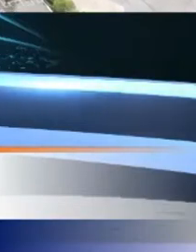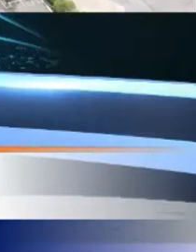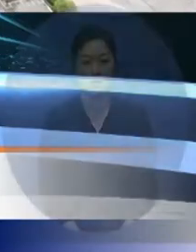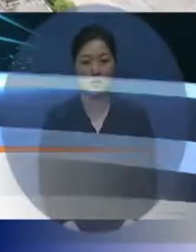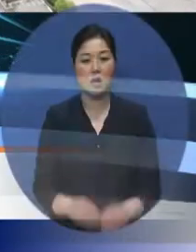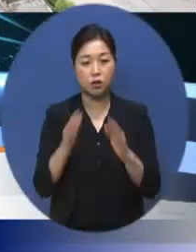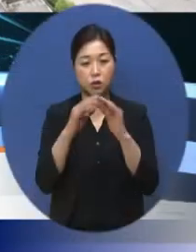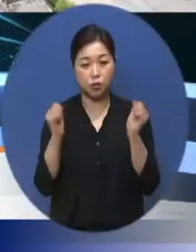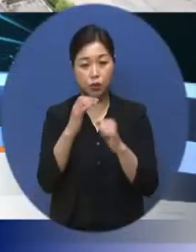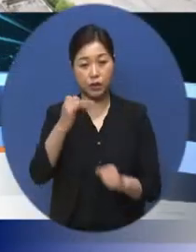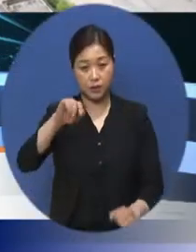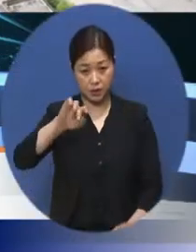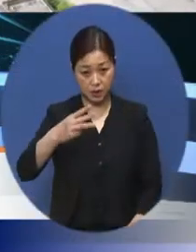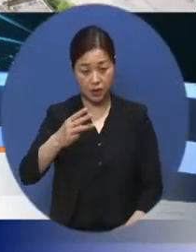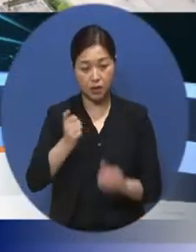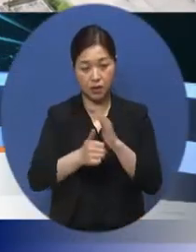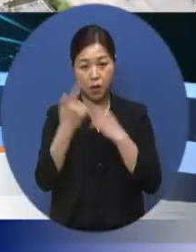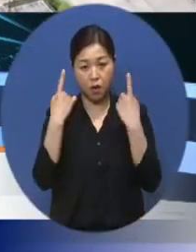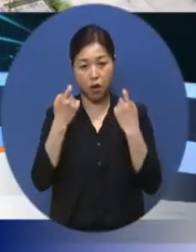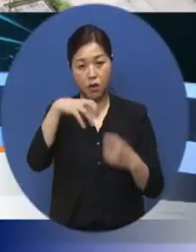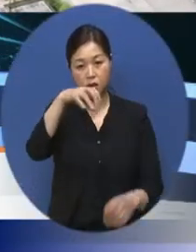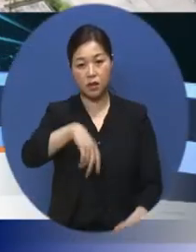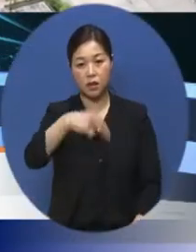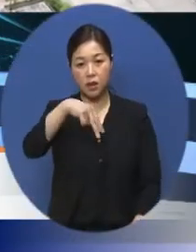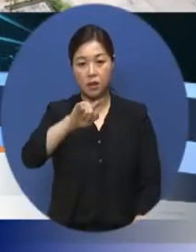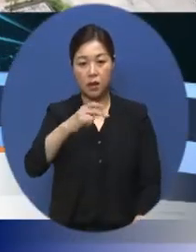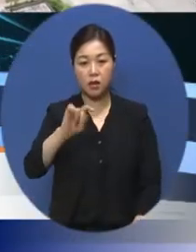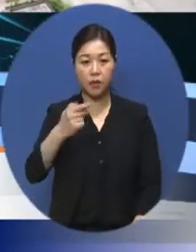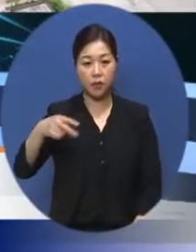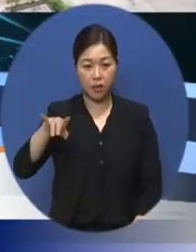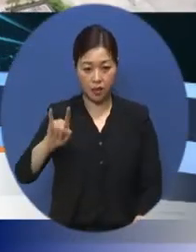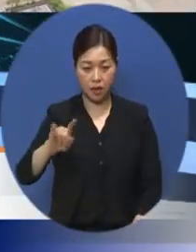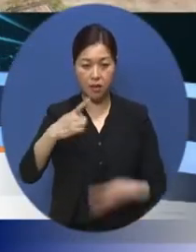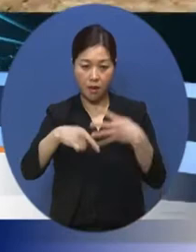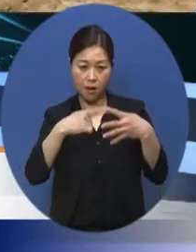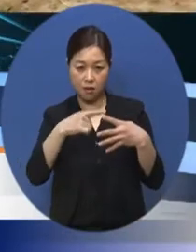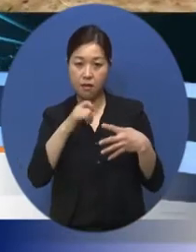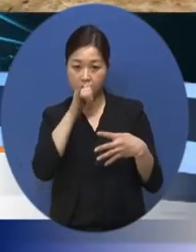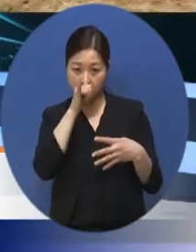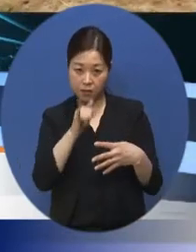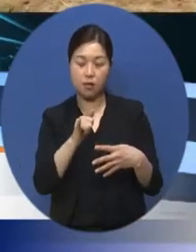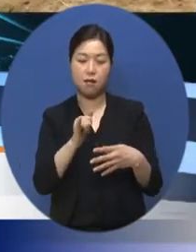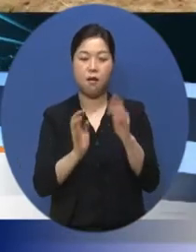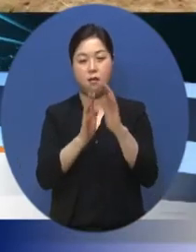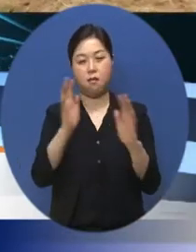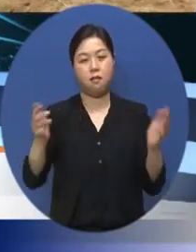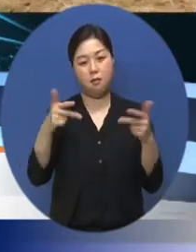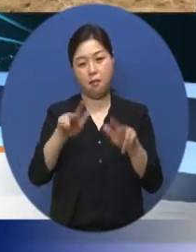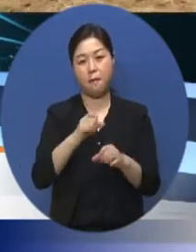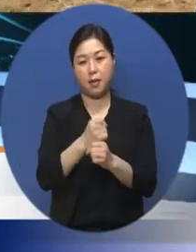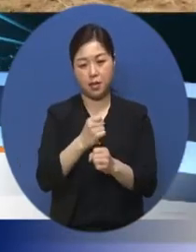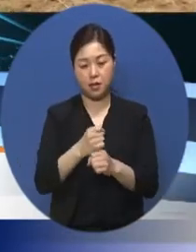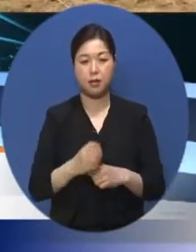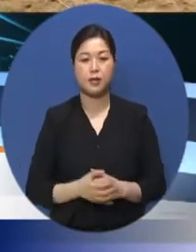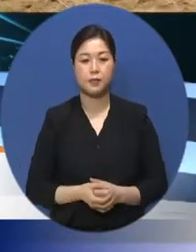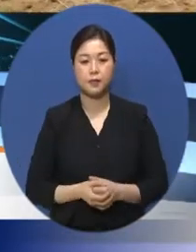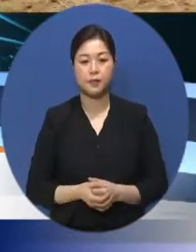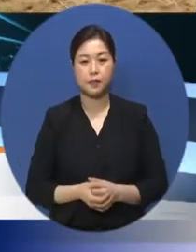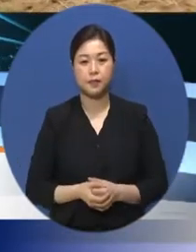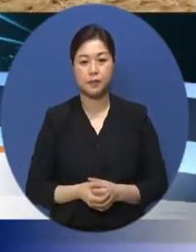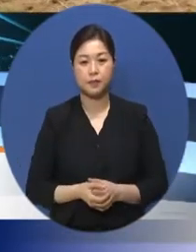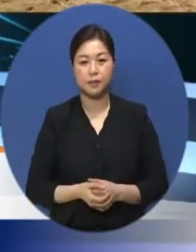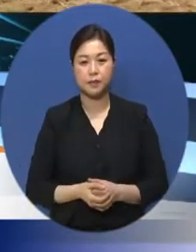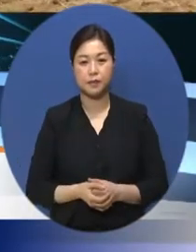전북 임실군 의 대표 관광지 사선대 에 사계절을 담은 대규모의 화원 을 만듭니다 최정은 기자가